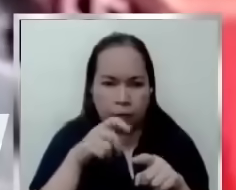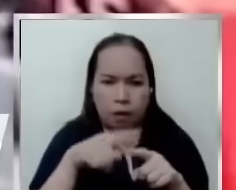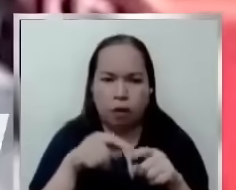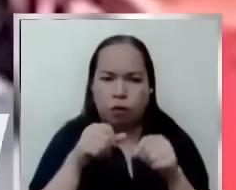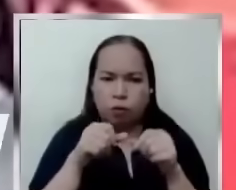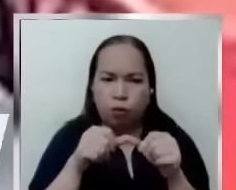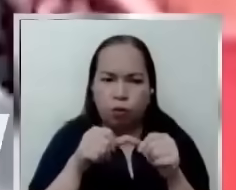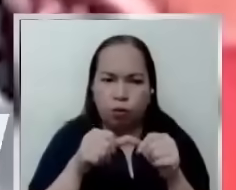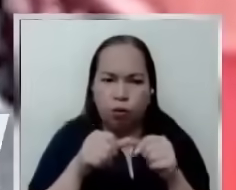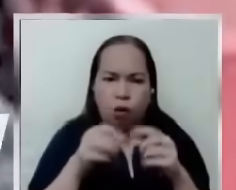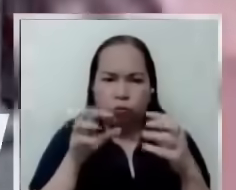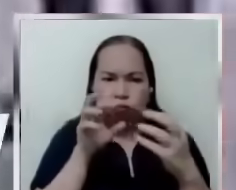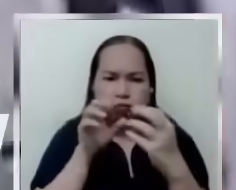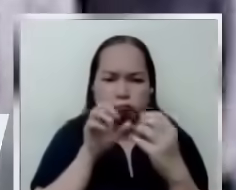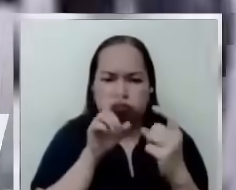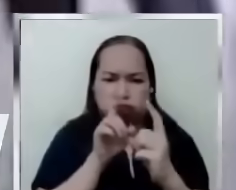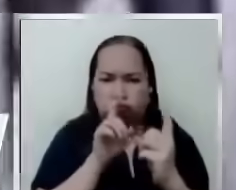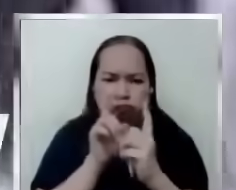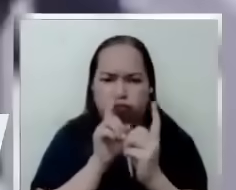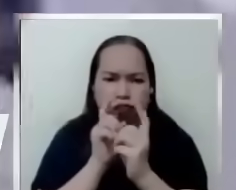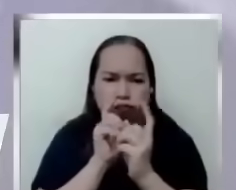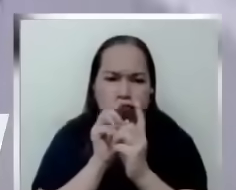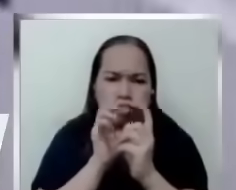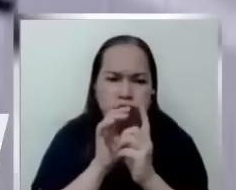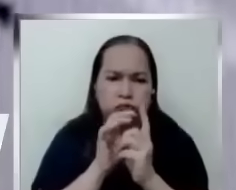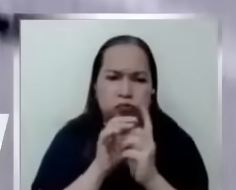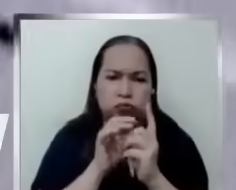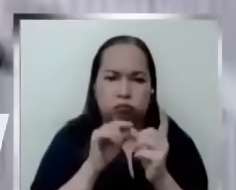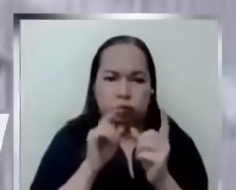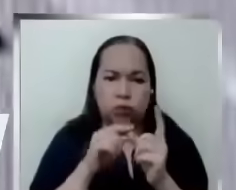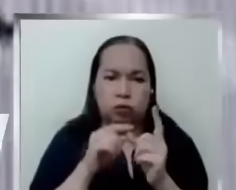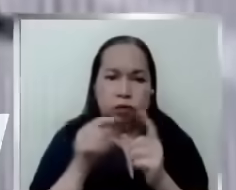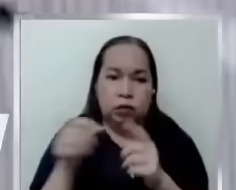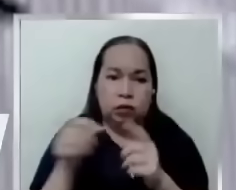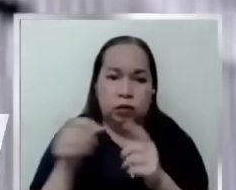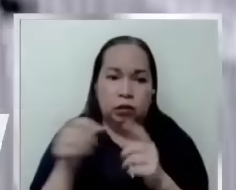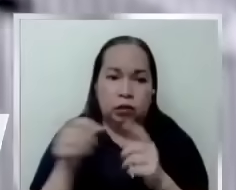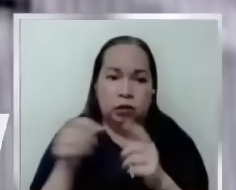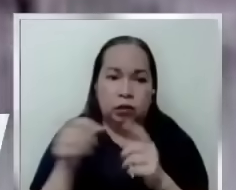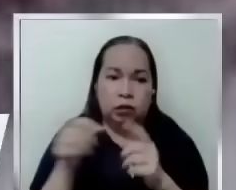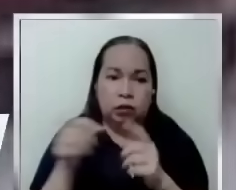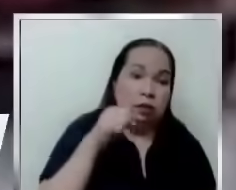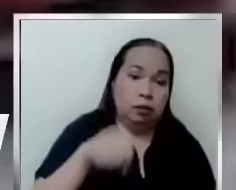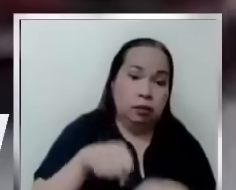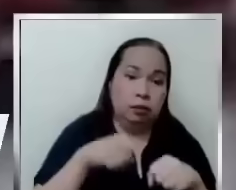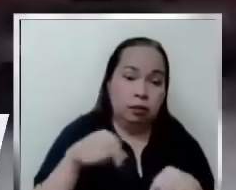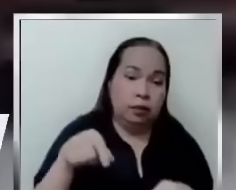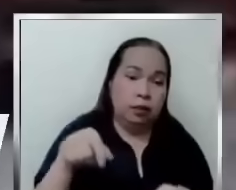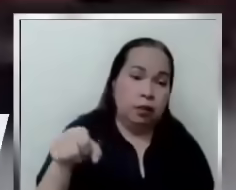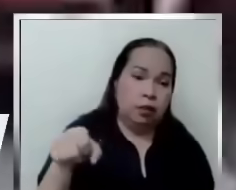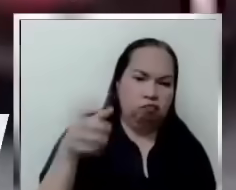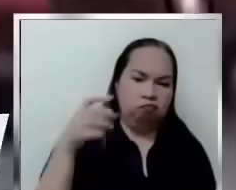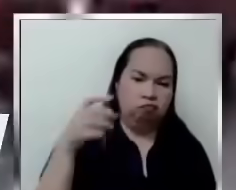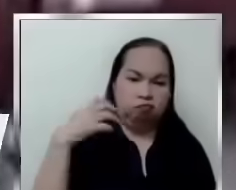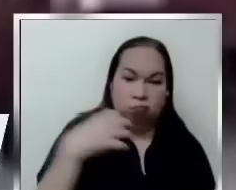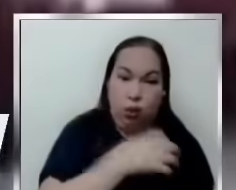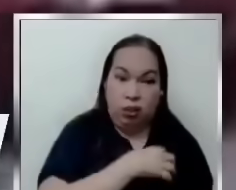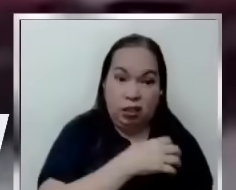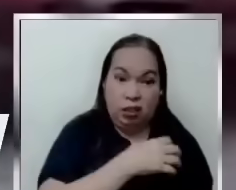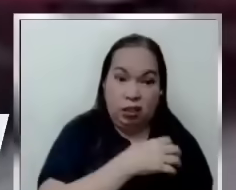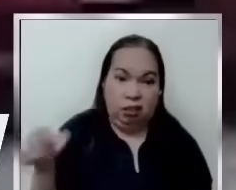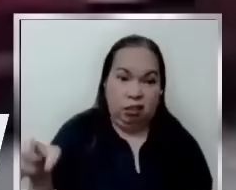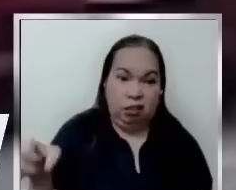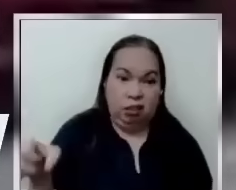ng siklista at ni Gonzalez hanggang sa hinila ni Gonzalez ang bisikleta patabi sa kalsada. Dito makikitang tila dinuro muli